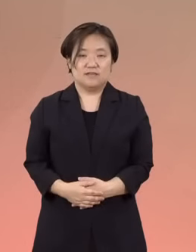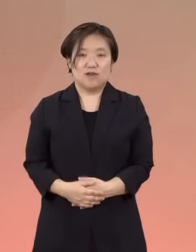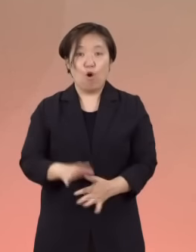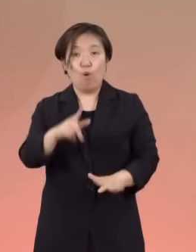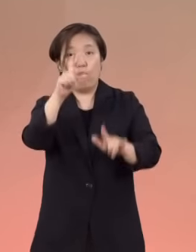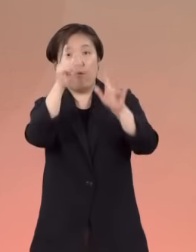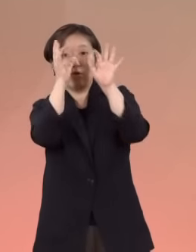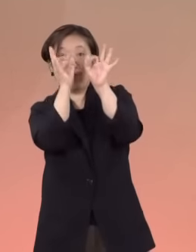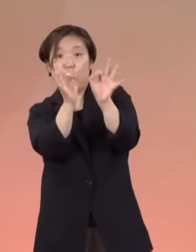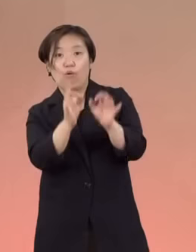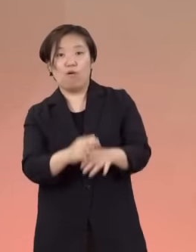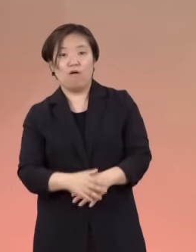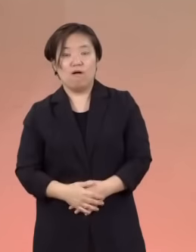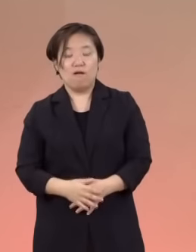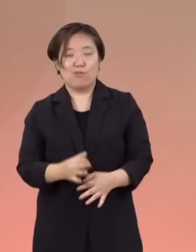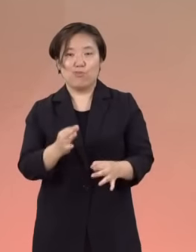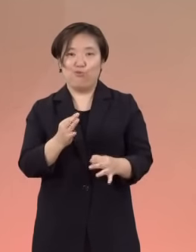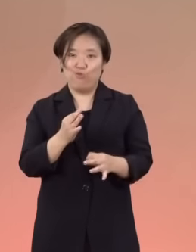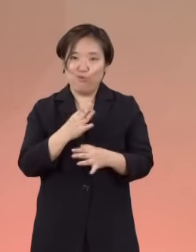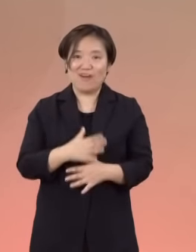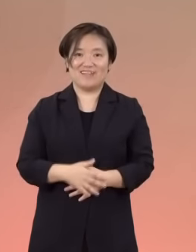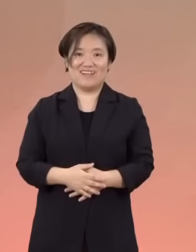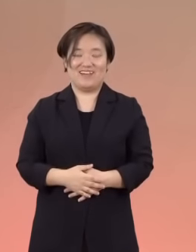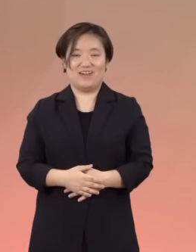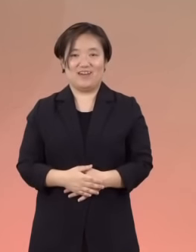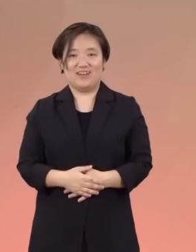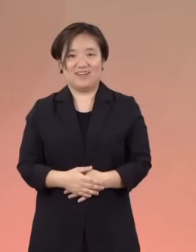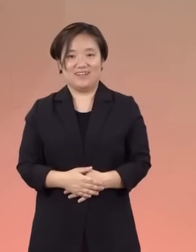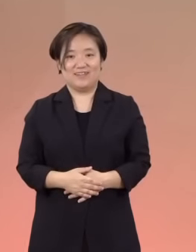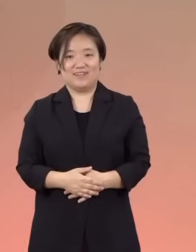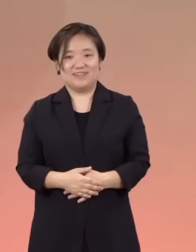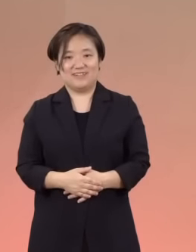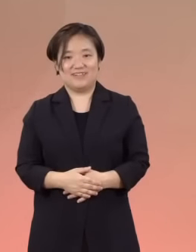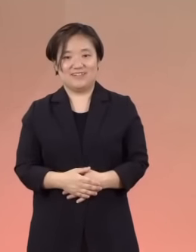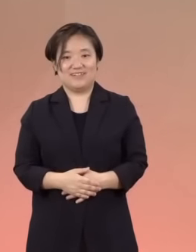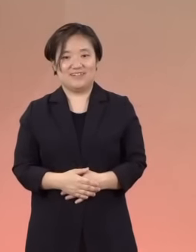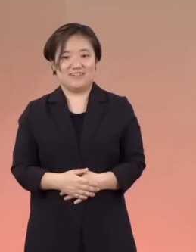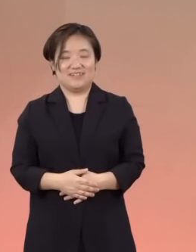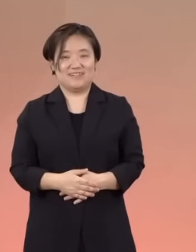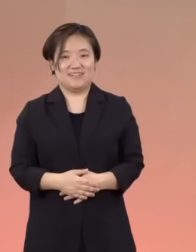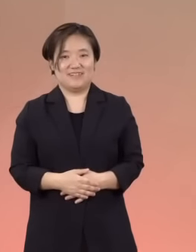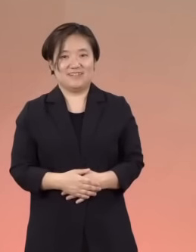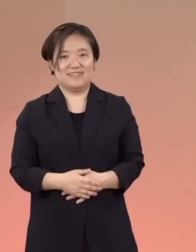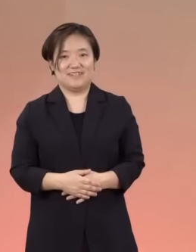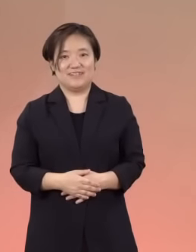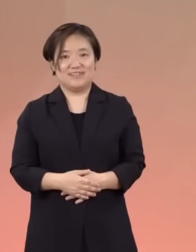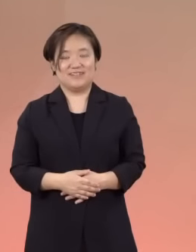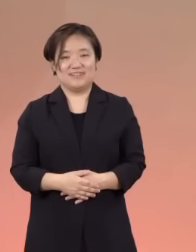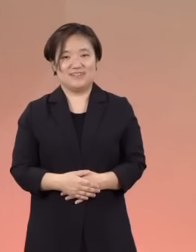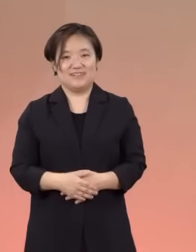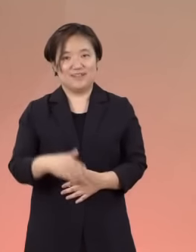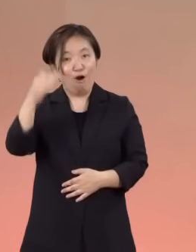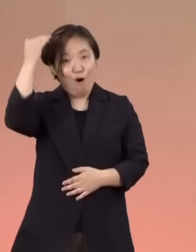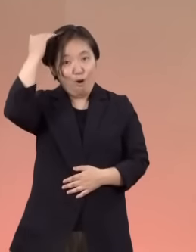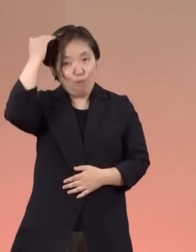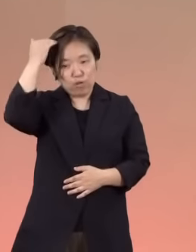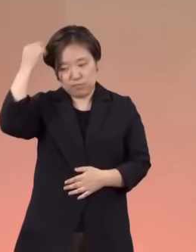노래 중에 머리부터 발끝까지 한 이슈 그거 노래 아세요 저 군대 있을 때 많이